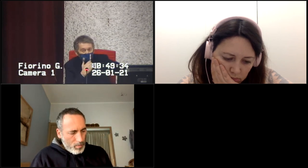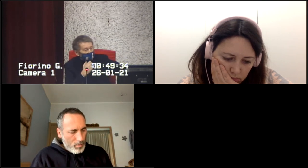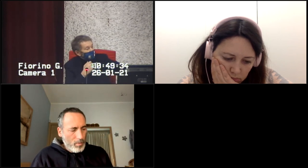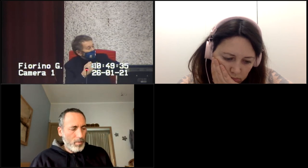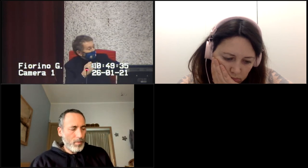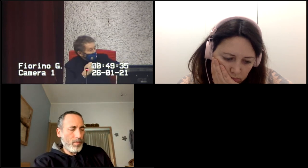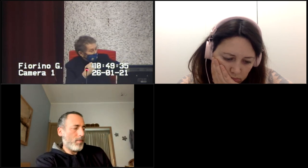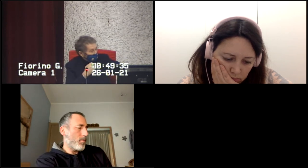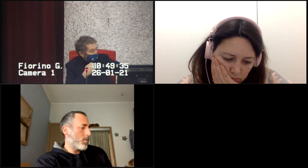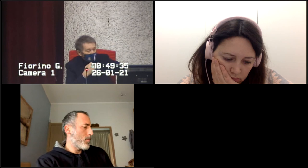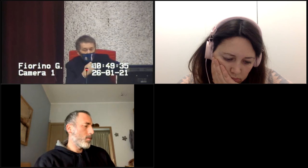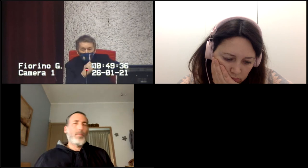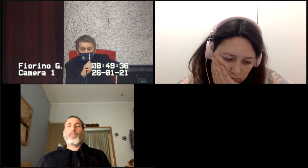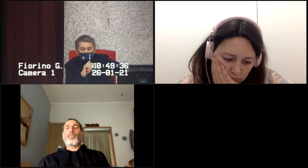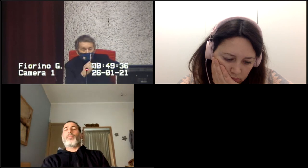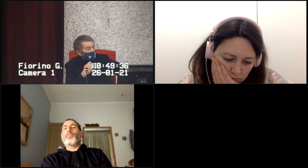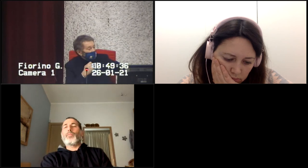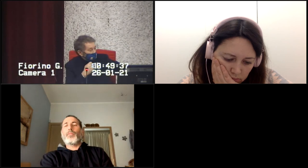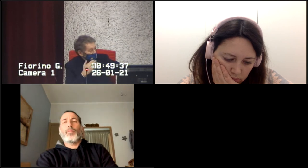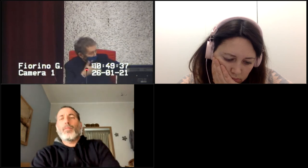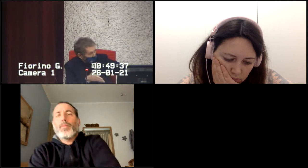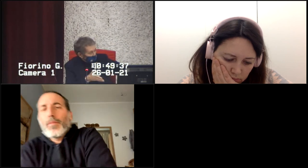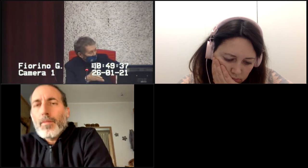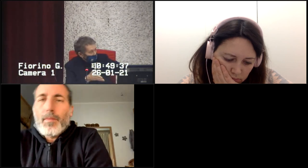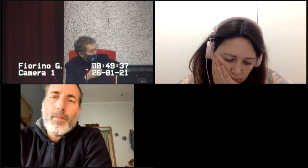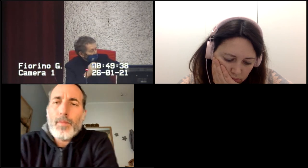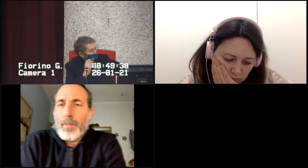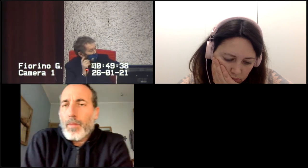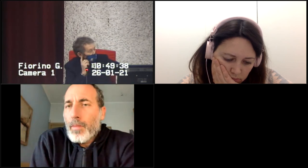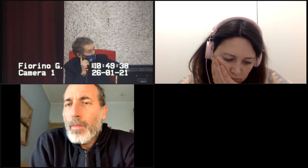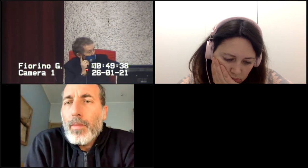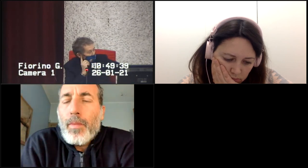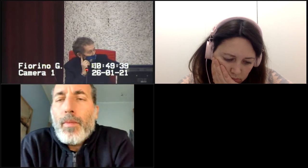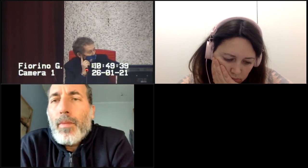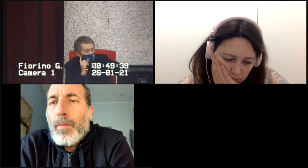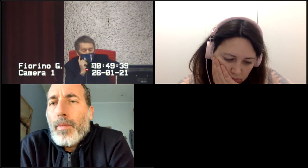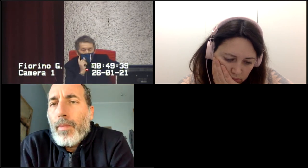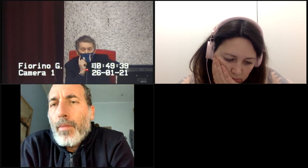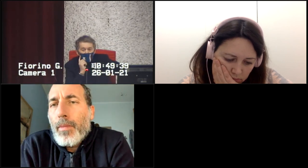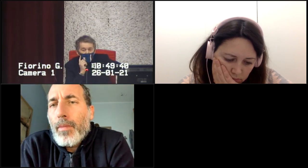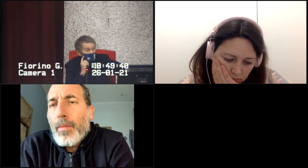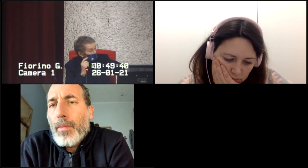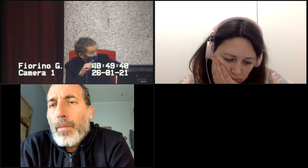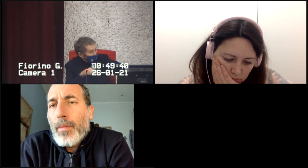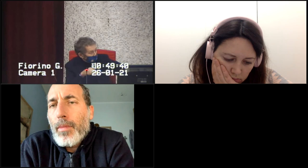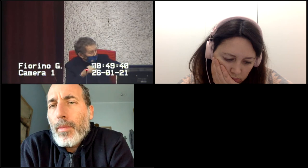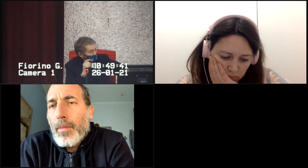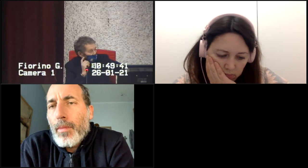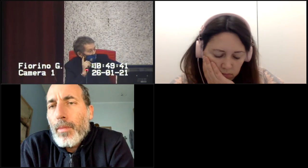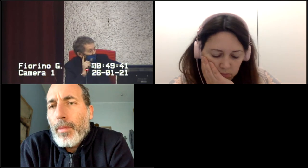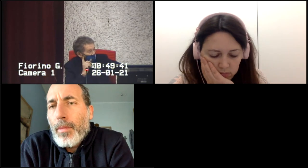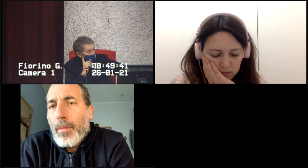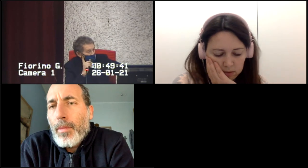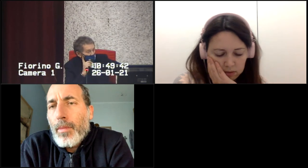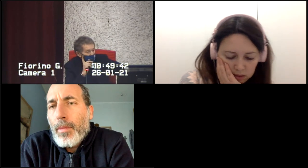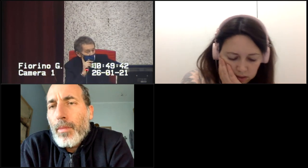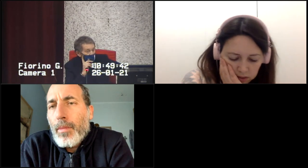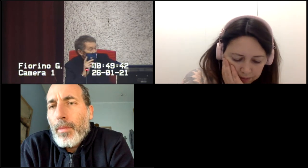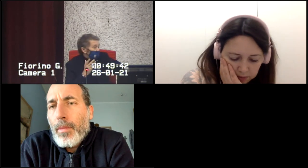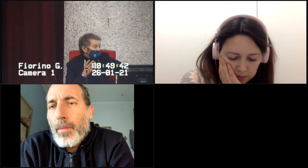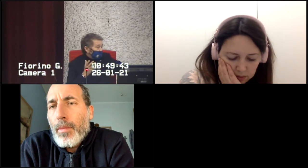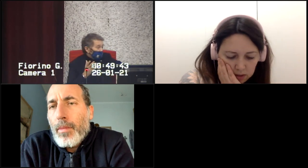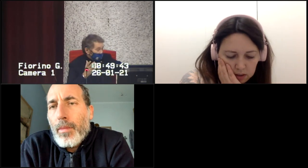poter presentare una mozione nel primo consiglio comunale. In quell'ambito io ho fatto